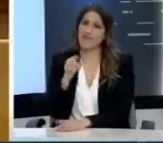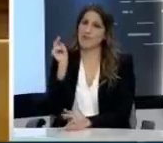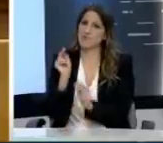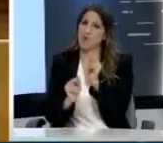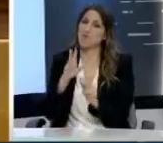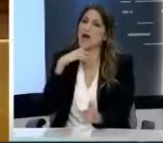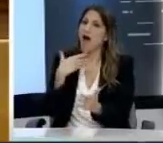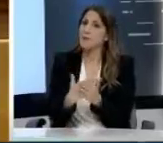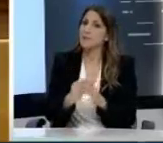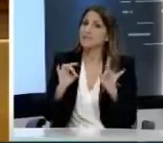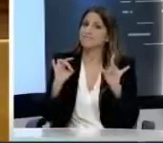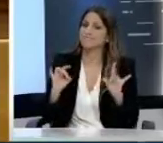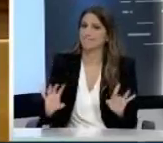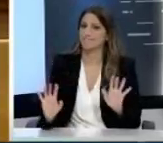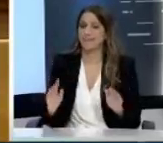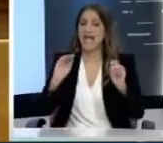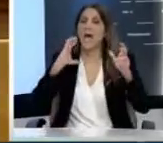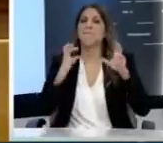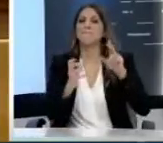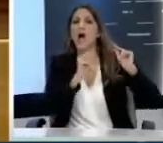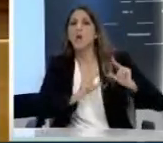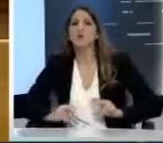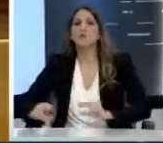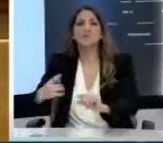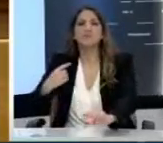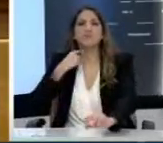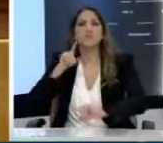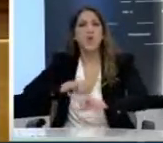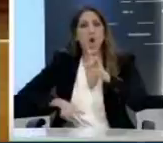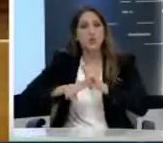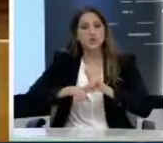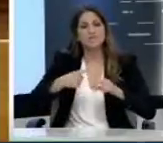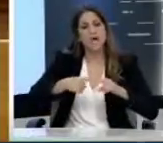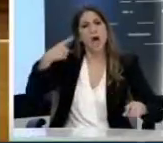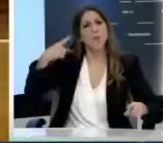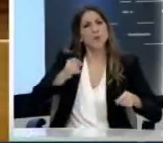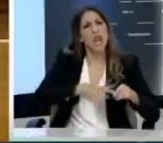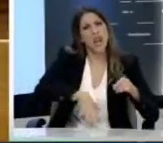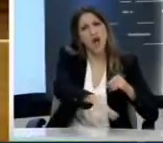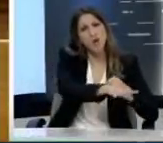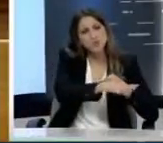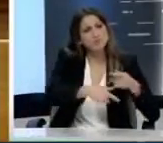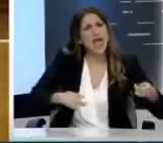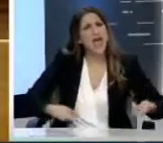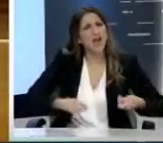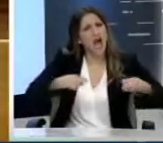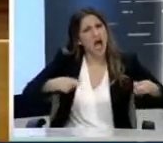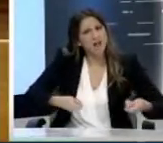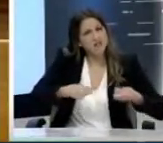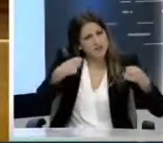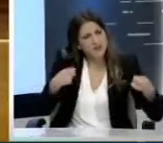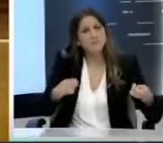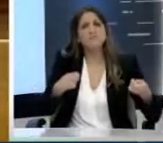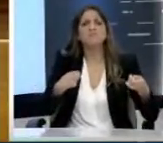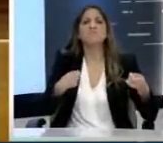δεν αποδείχθηκε. Από την παγκοσμιοποίηση χάσανε όχι μόνο εργατική τάξη, όχι μόνο αυτή που ήταν στο περιθώριο πάντα